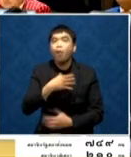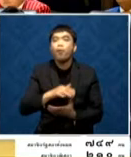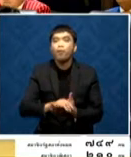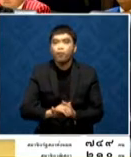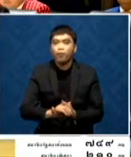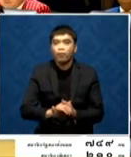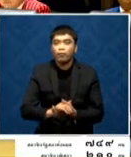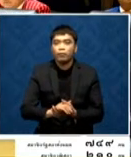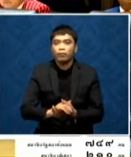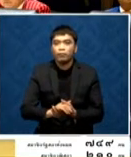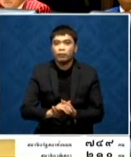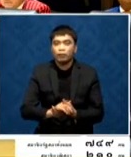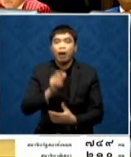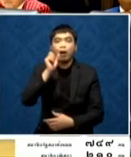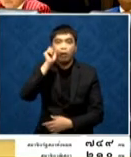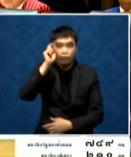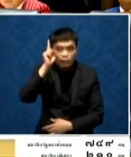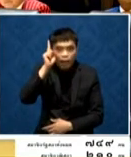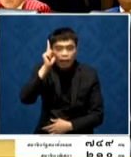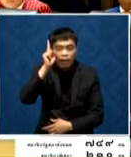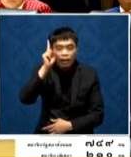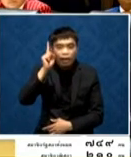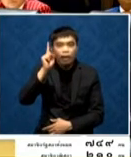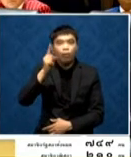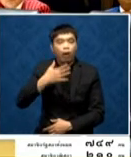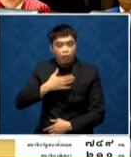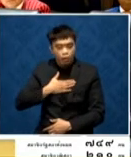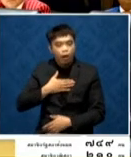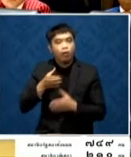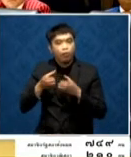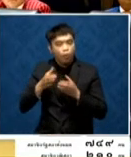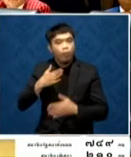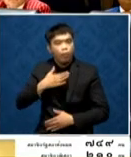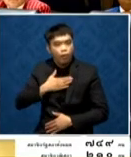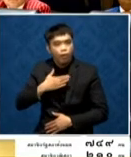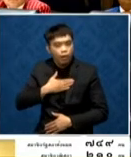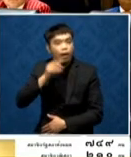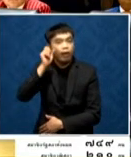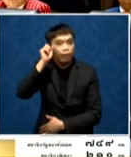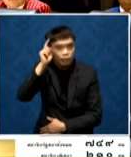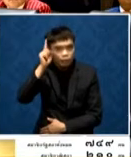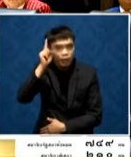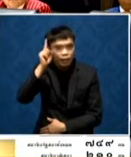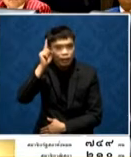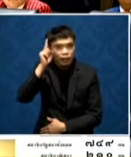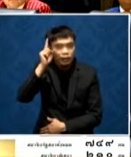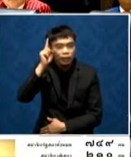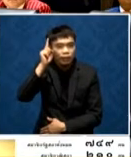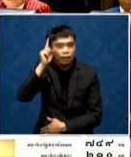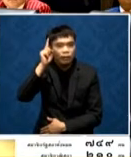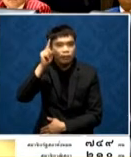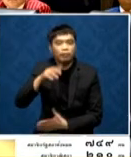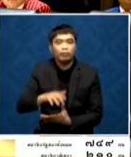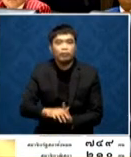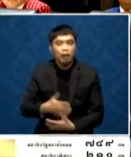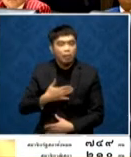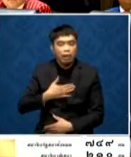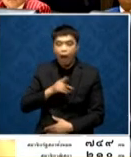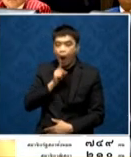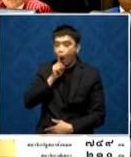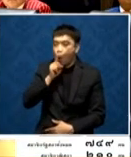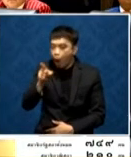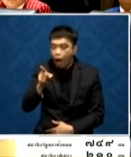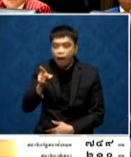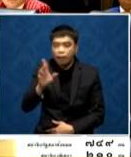เขาสอยพิธาสำเร็จเขายุบอะไรเนี่ยยุบพักที่ยุบพักรอบนี้เนี่ยมันไม่ได้สึกมันไม่สะเทือนมากนะจะบอก ครับ เพราะว่าเ